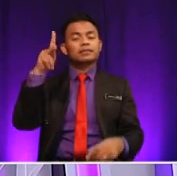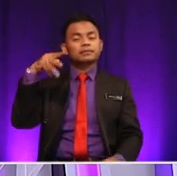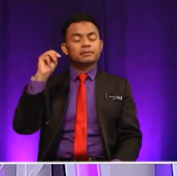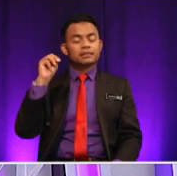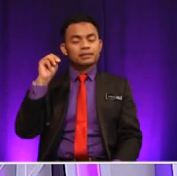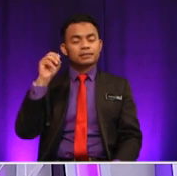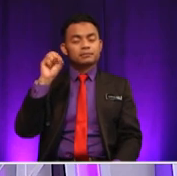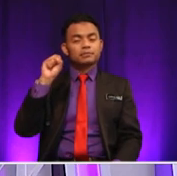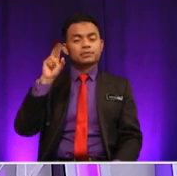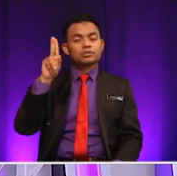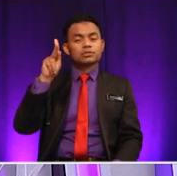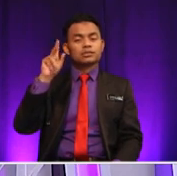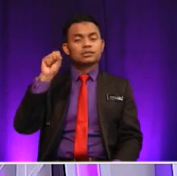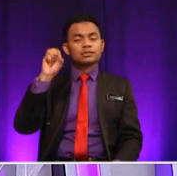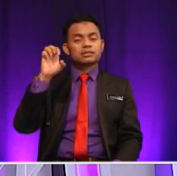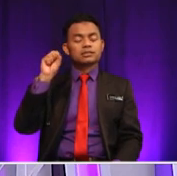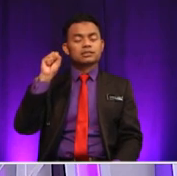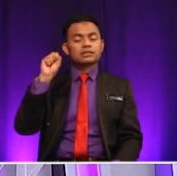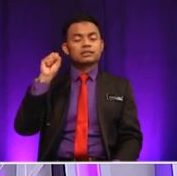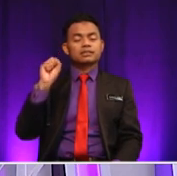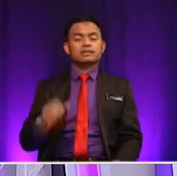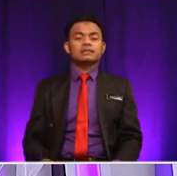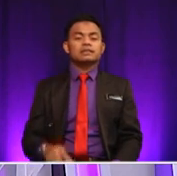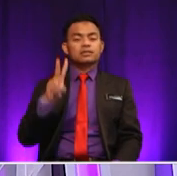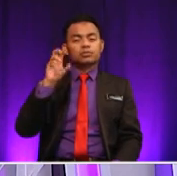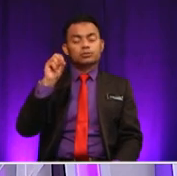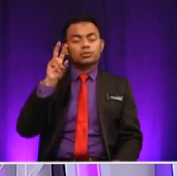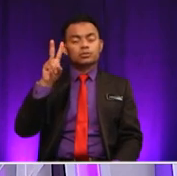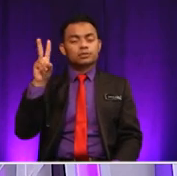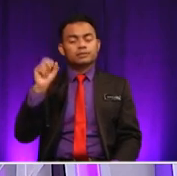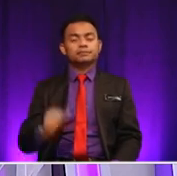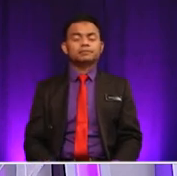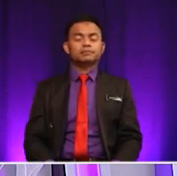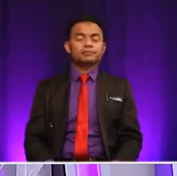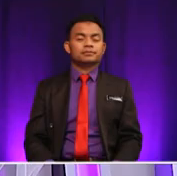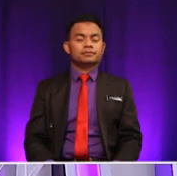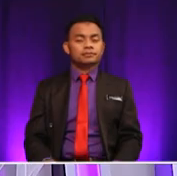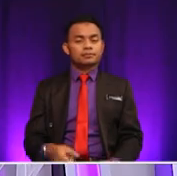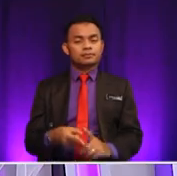22 bersama-sama dengan Cikgu Fariza dari SMK Abu Bakar Bagas